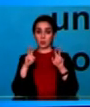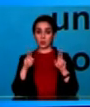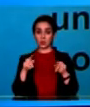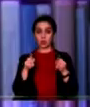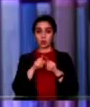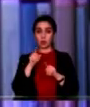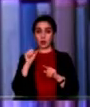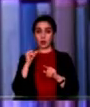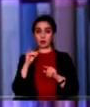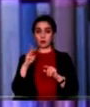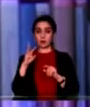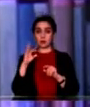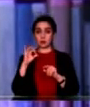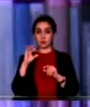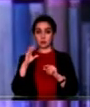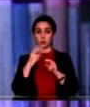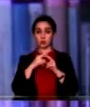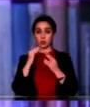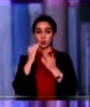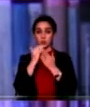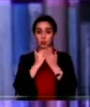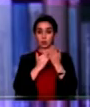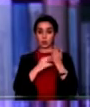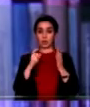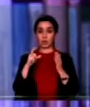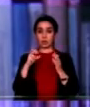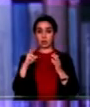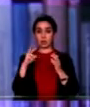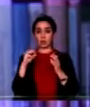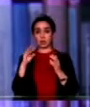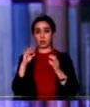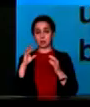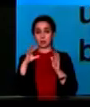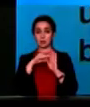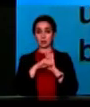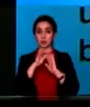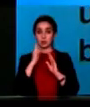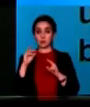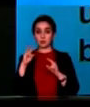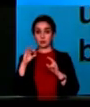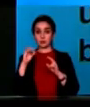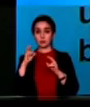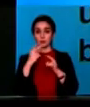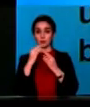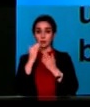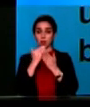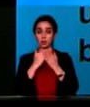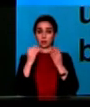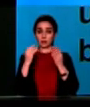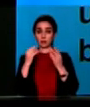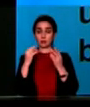Uning items xossasi yordamida ro'yxat elementlari kiritiladi. Columns xossasi ro'yxat